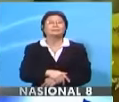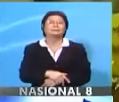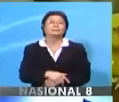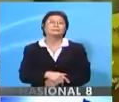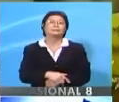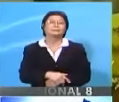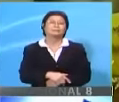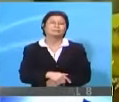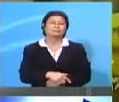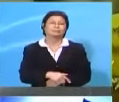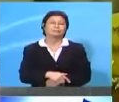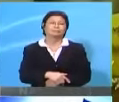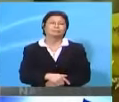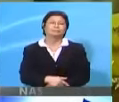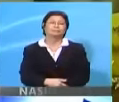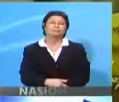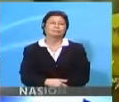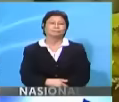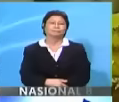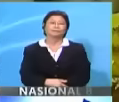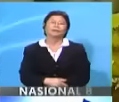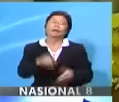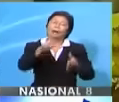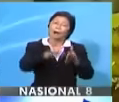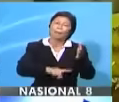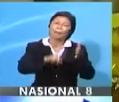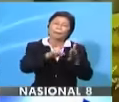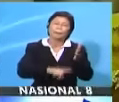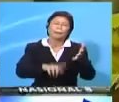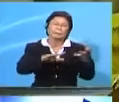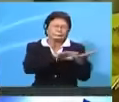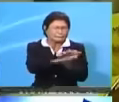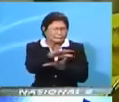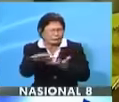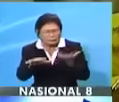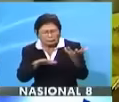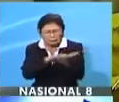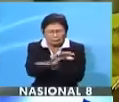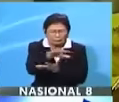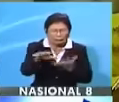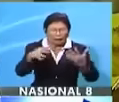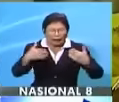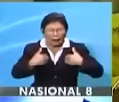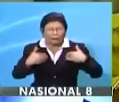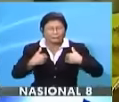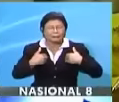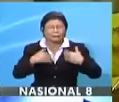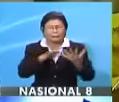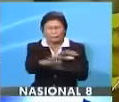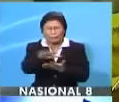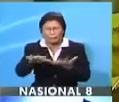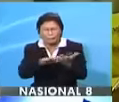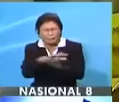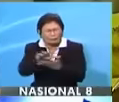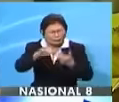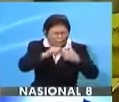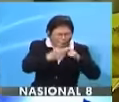supaya sebarang kesusutan yang ada dapat